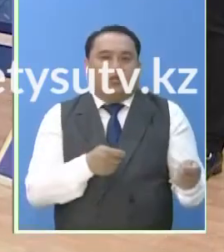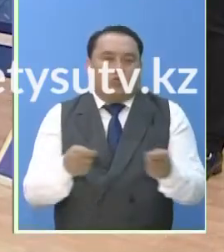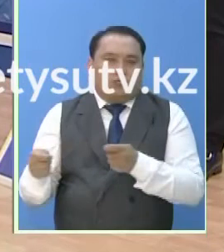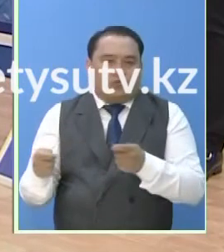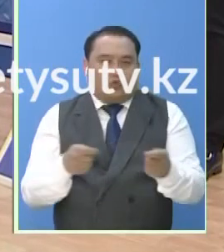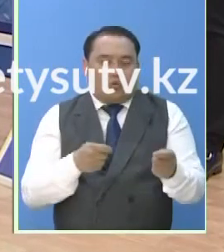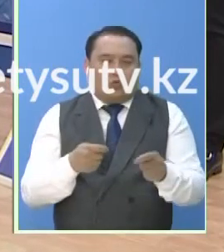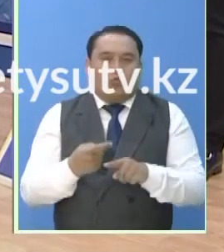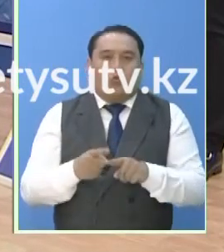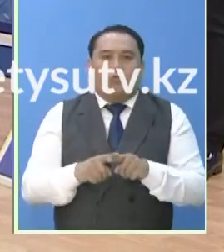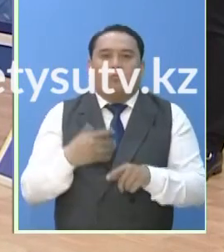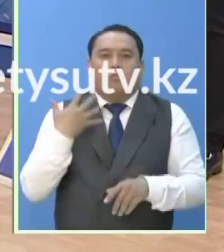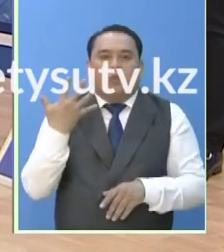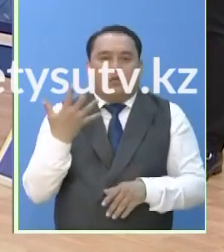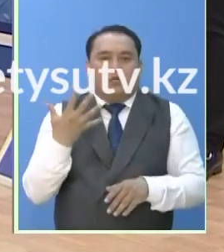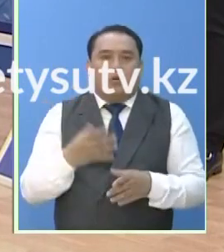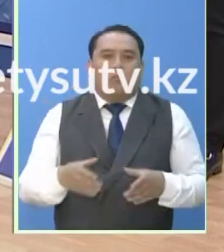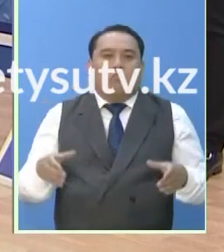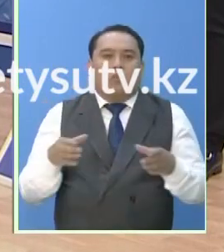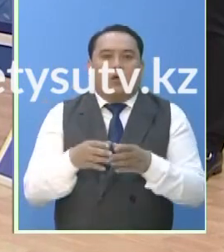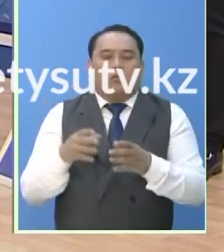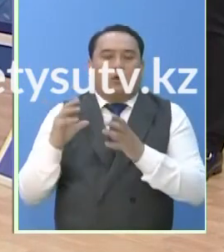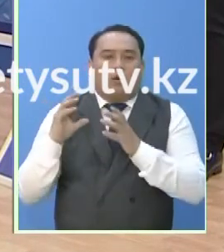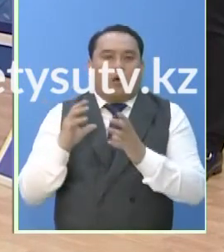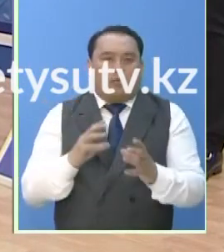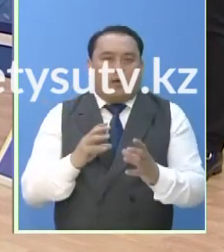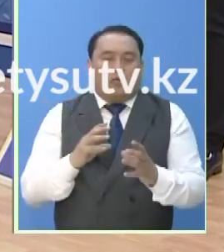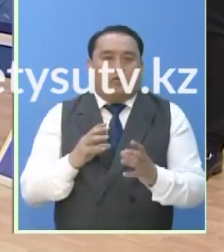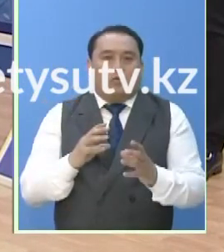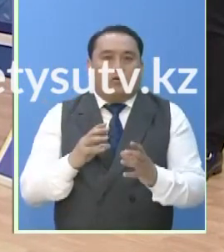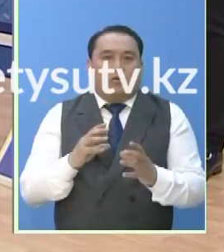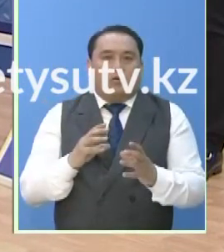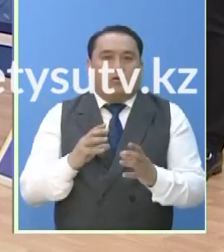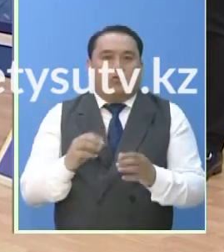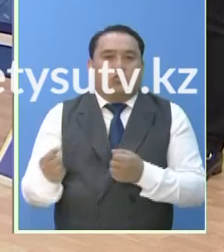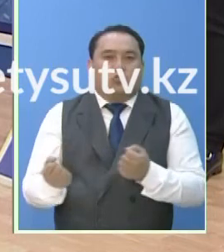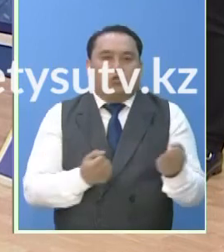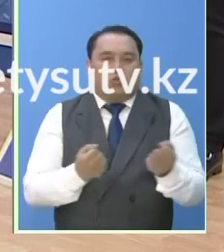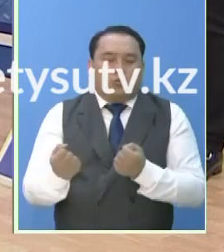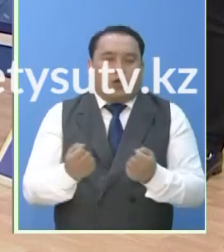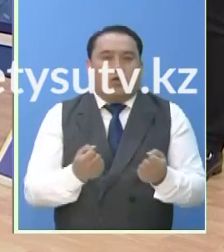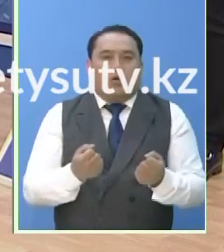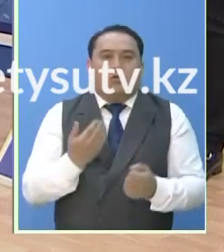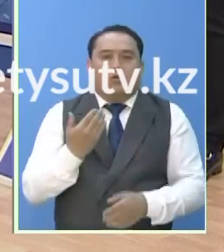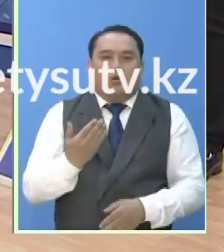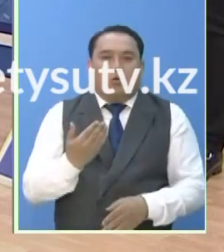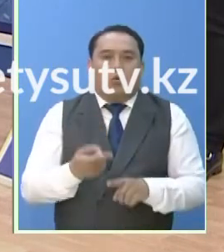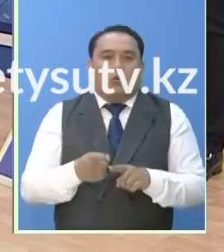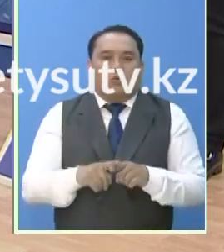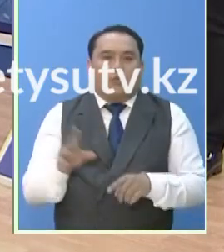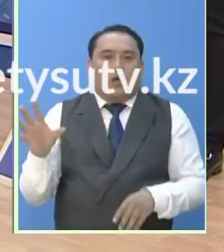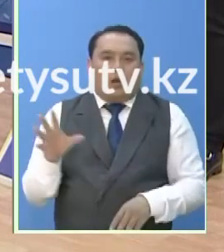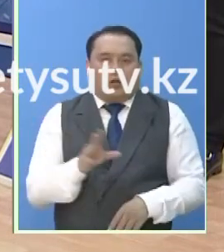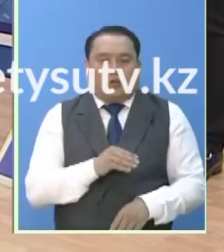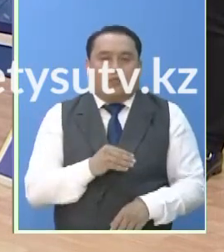дейт. Одан кийин 5-ү на базе КАМАЗа мисалы. Осы мисалы жылжымалы. Осылардын баарлыгы